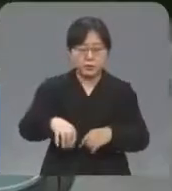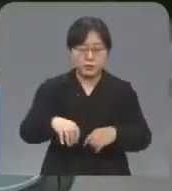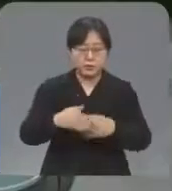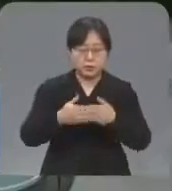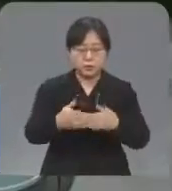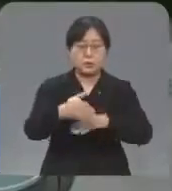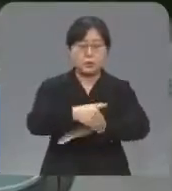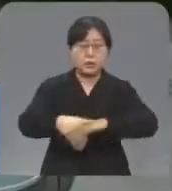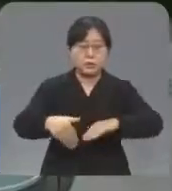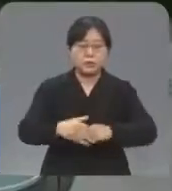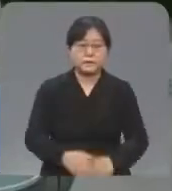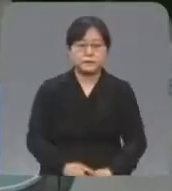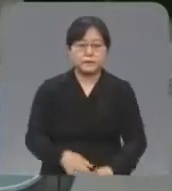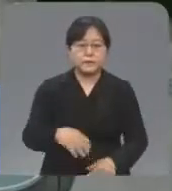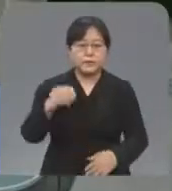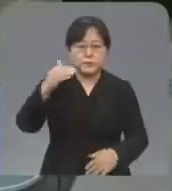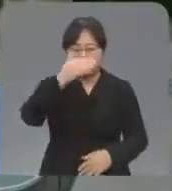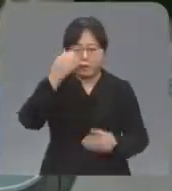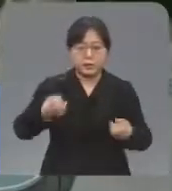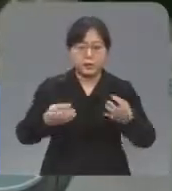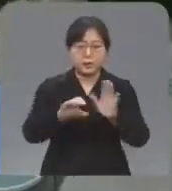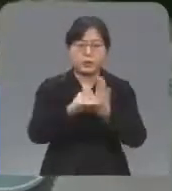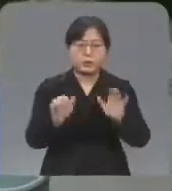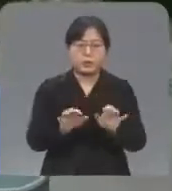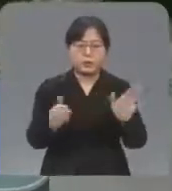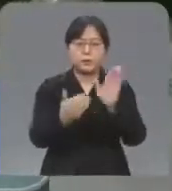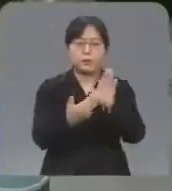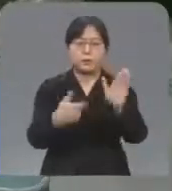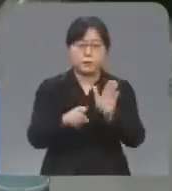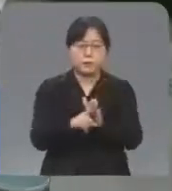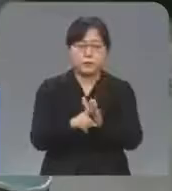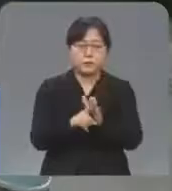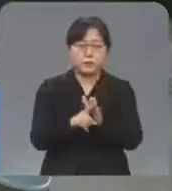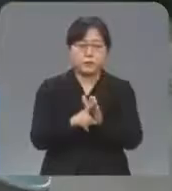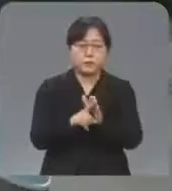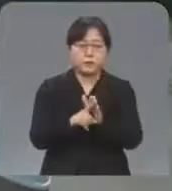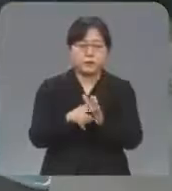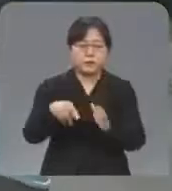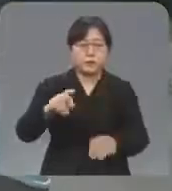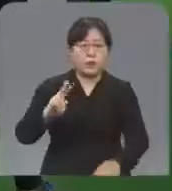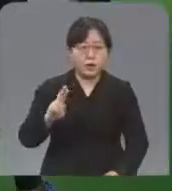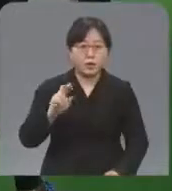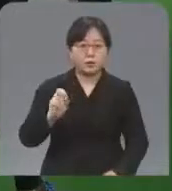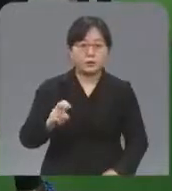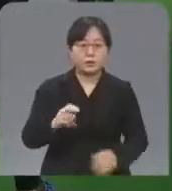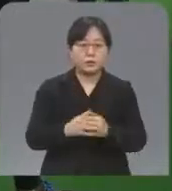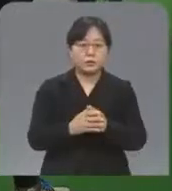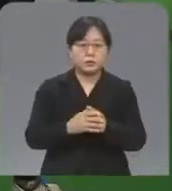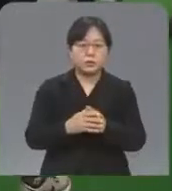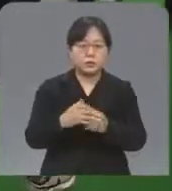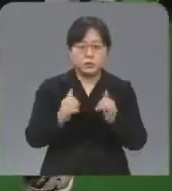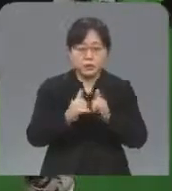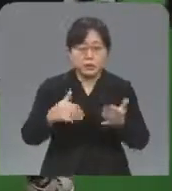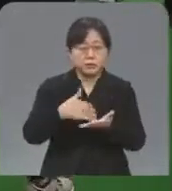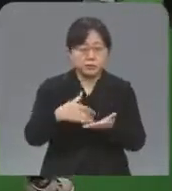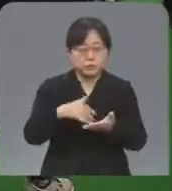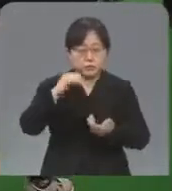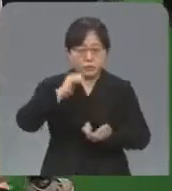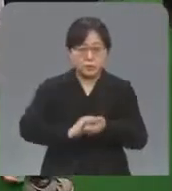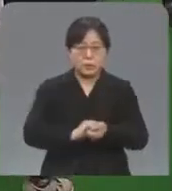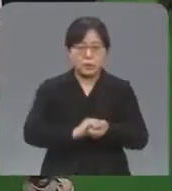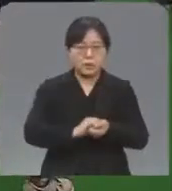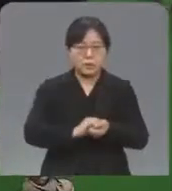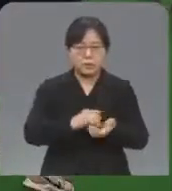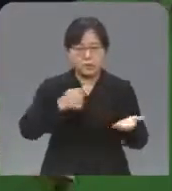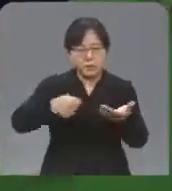진행될 예정입니다. 박람회는 코로나19 확산을 막기 위해 QR코드 입장과 AI 피플 카운팅이 도입되고 주기적인